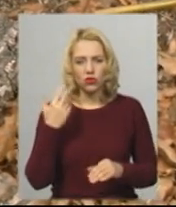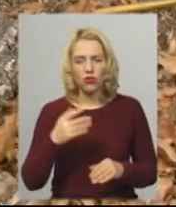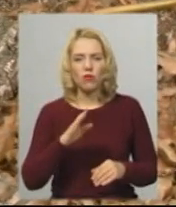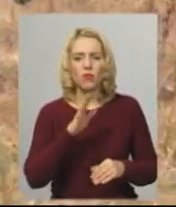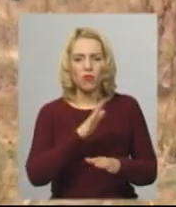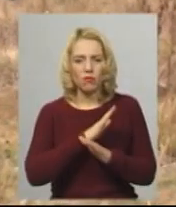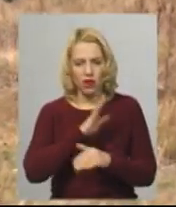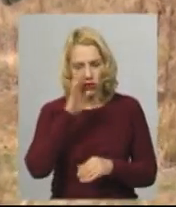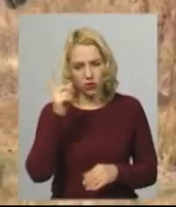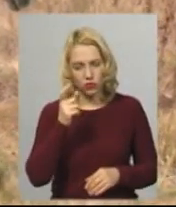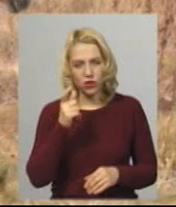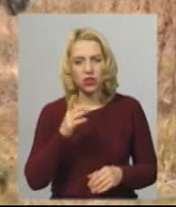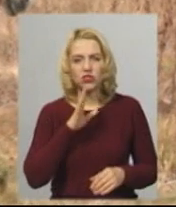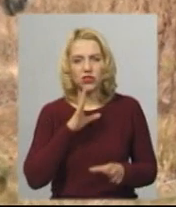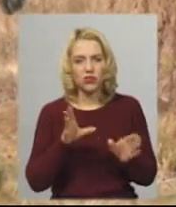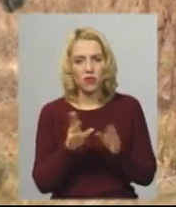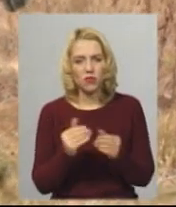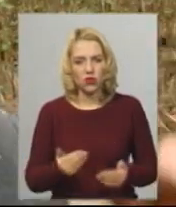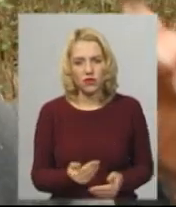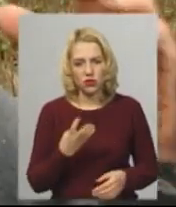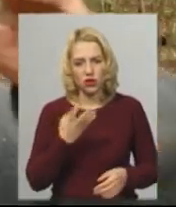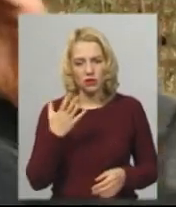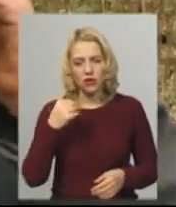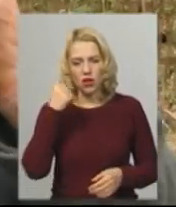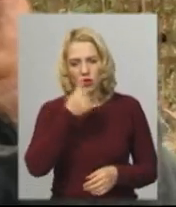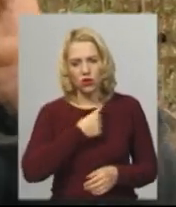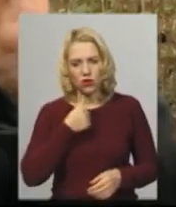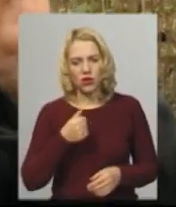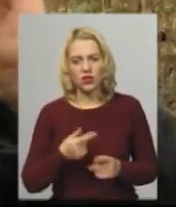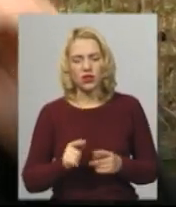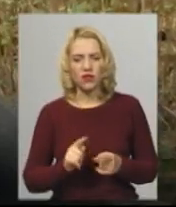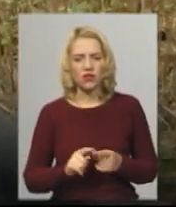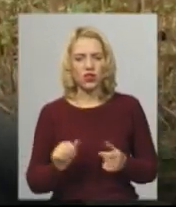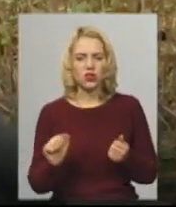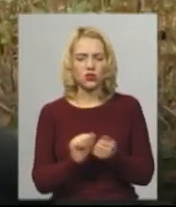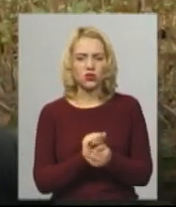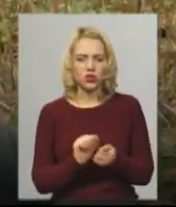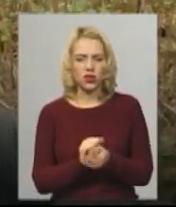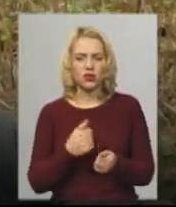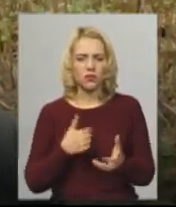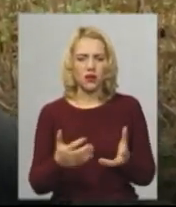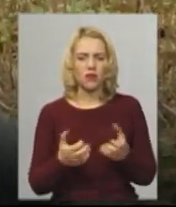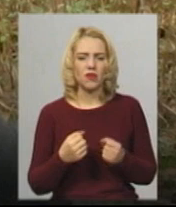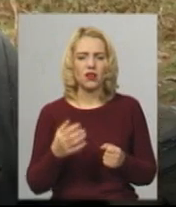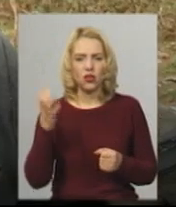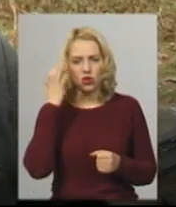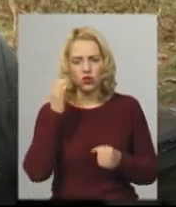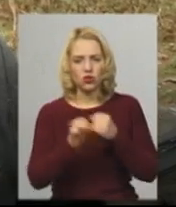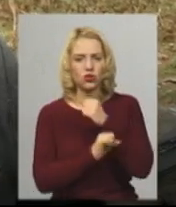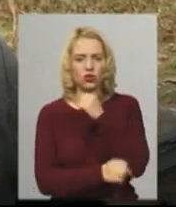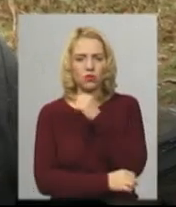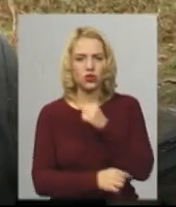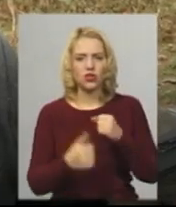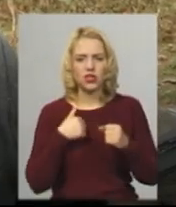шлюбі 45 років. Замолоду жінка працювала в лісництві. Сушилці я сішки приймала, сушила їх. Чорноробочою. Зимою